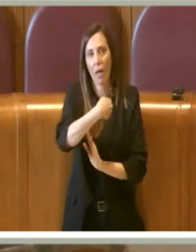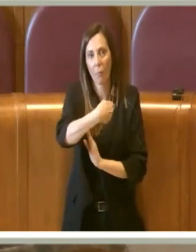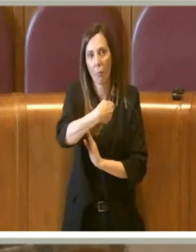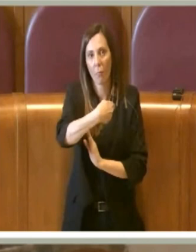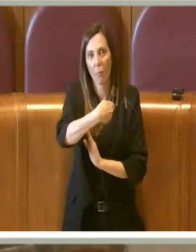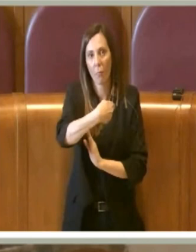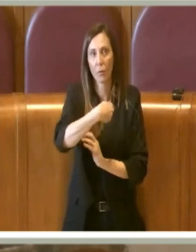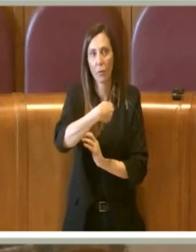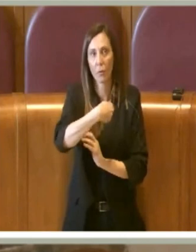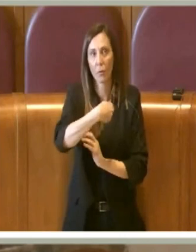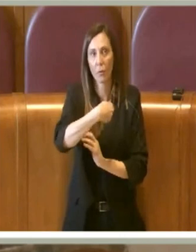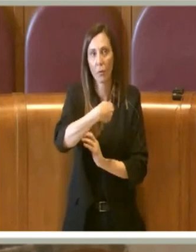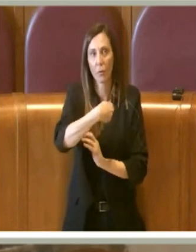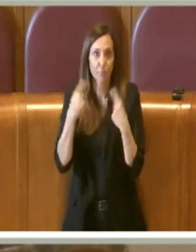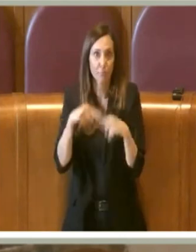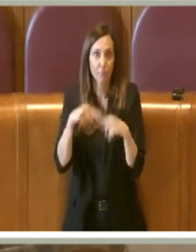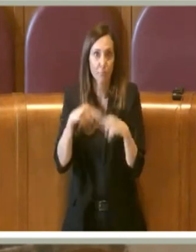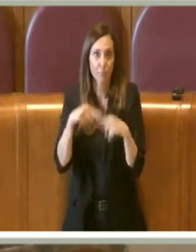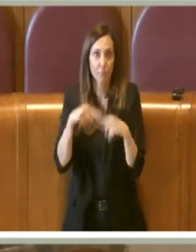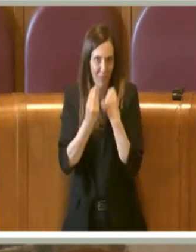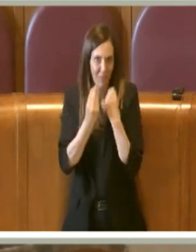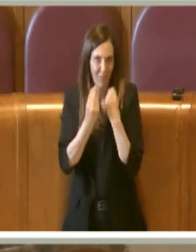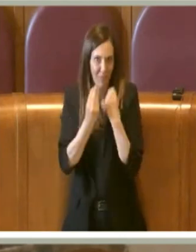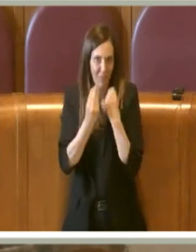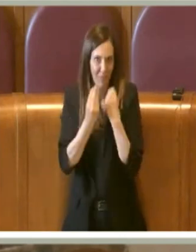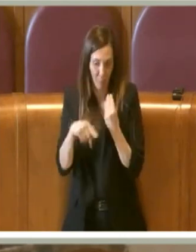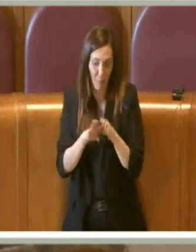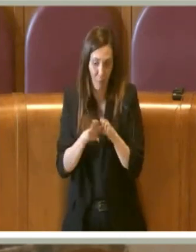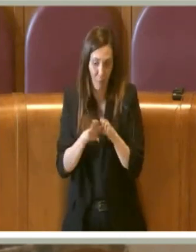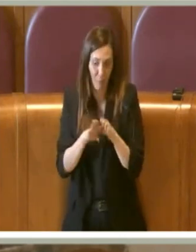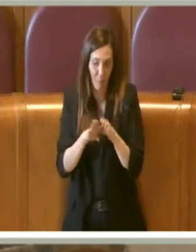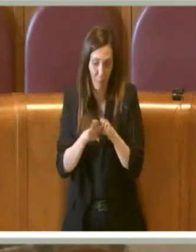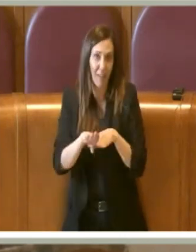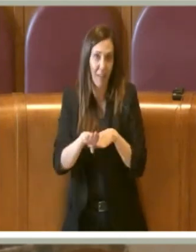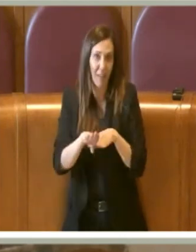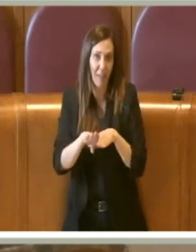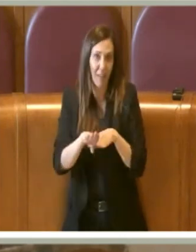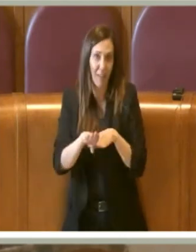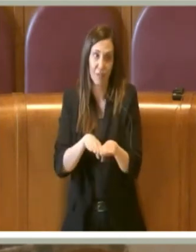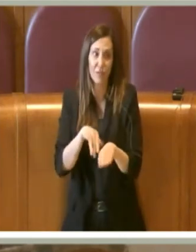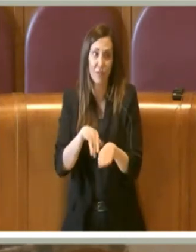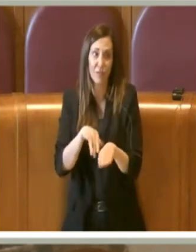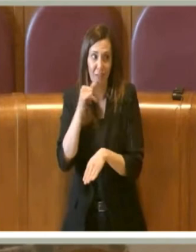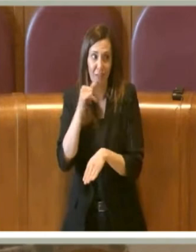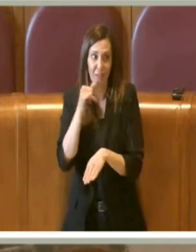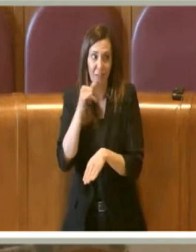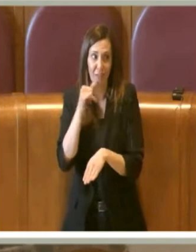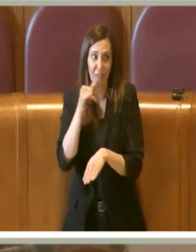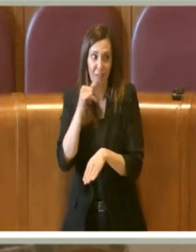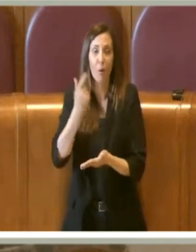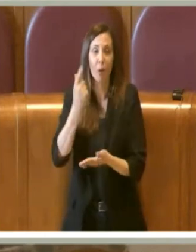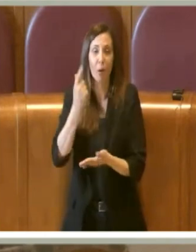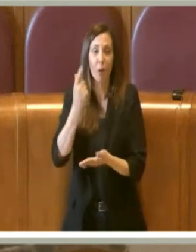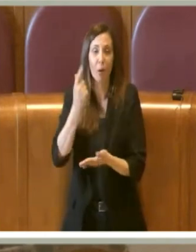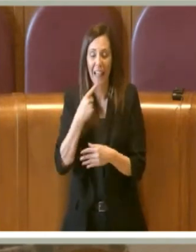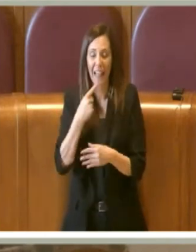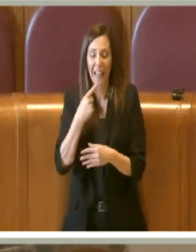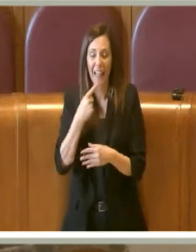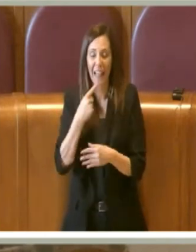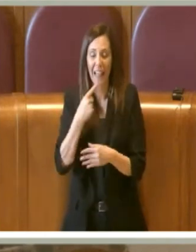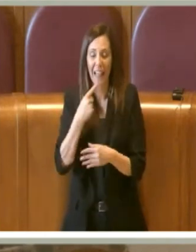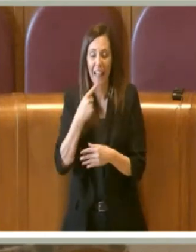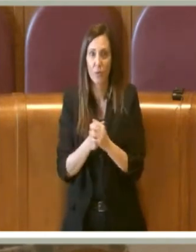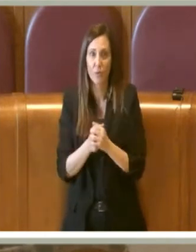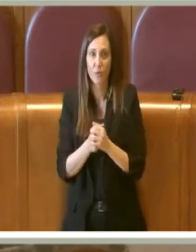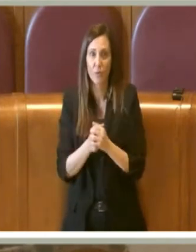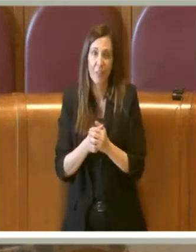penso a questi passaggi che siano importanti anche per i colleghi troppo la conclusione e one troppa confusione si trova